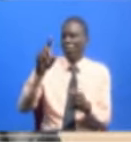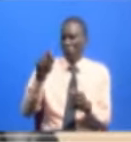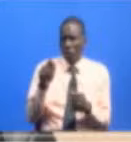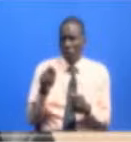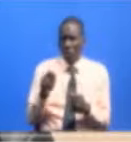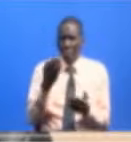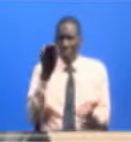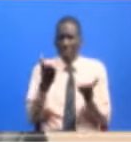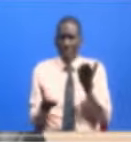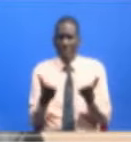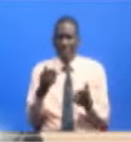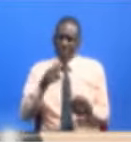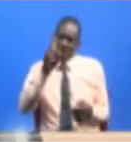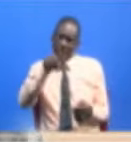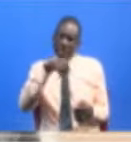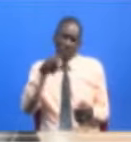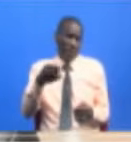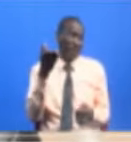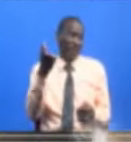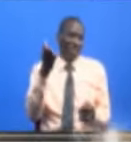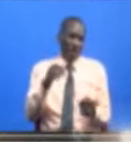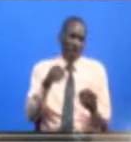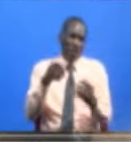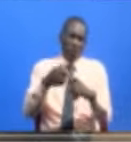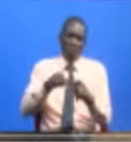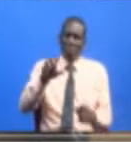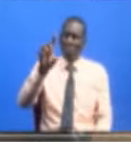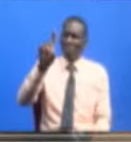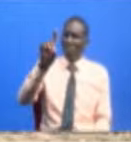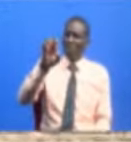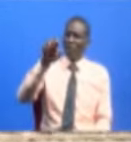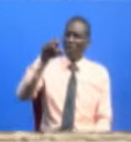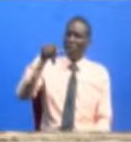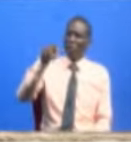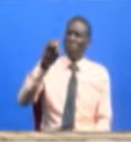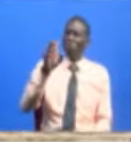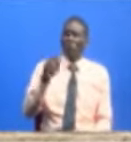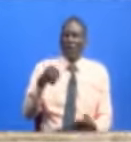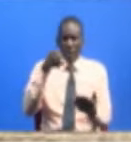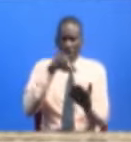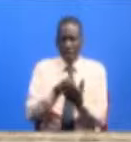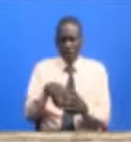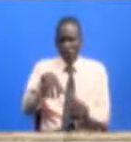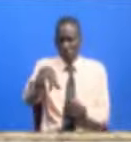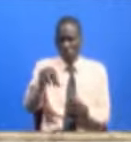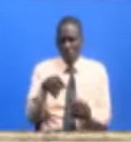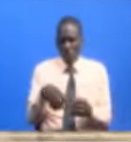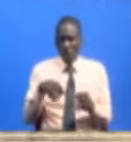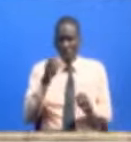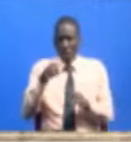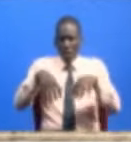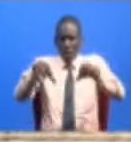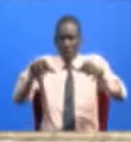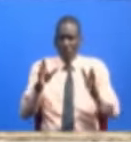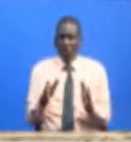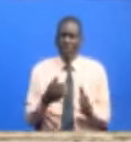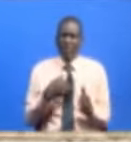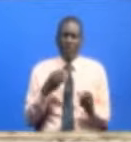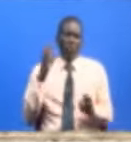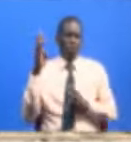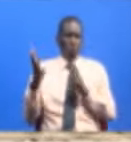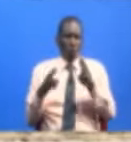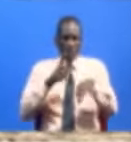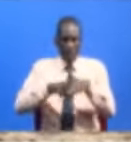Maybe makosa utokea hapo, alafu pia transportation. Najua mkulima akiwa na wasiwasi